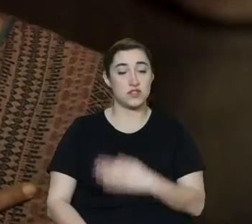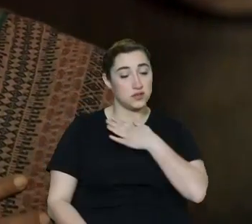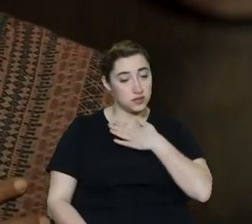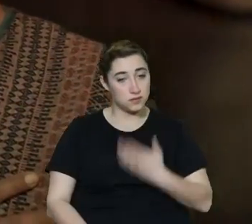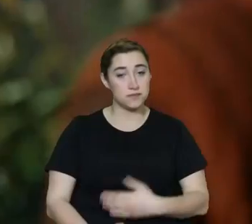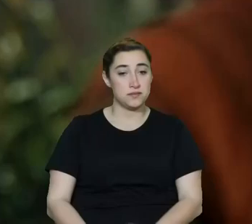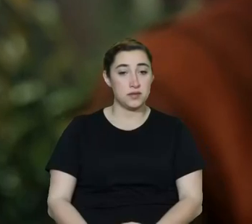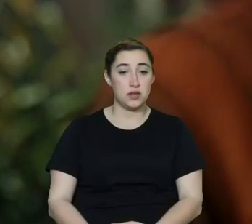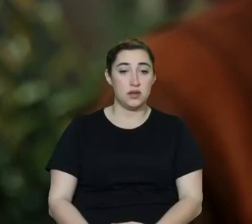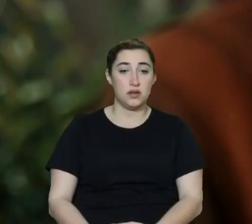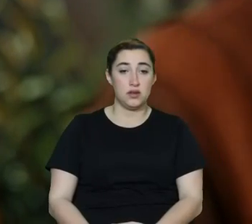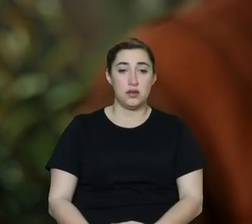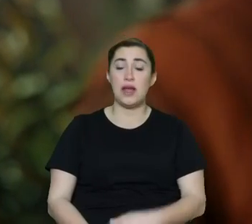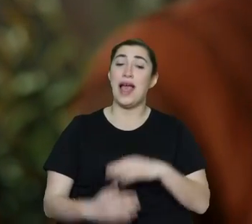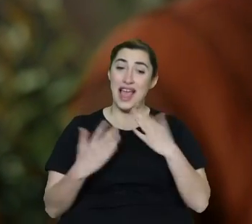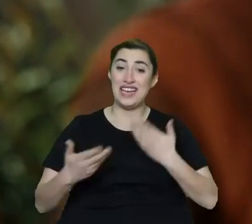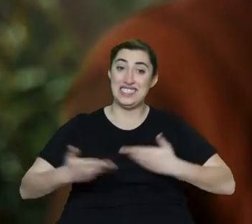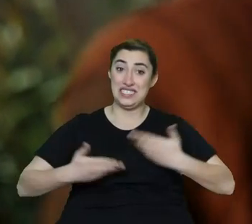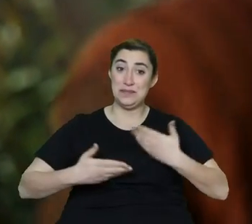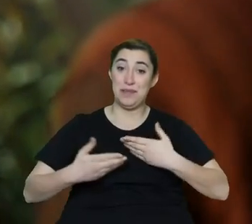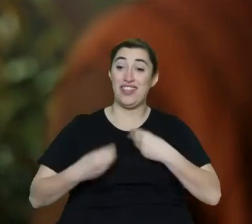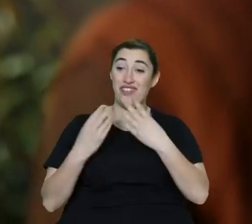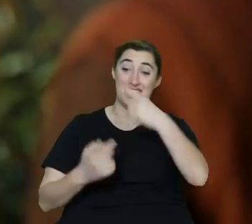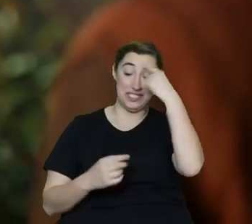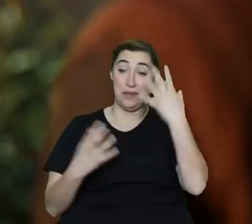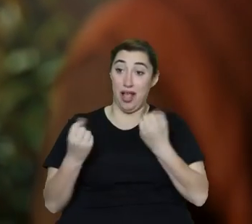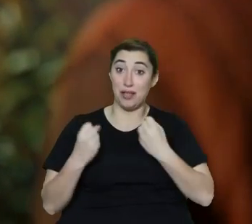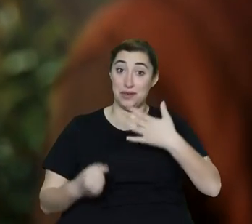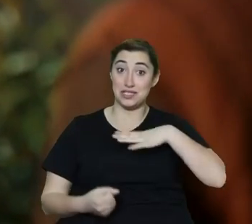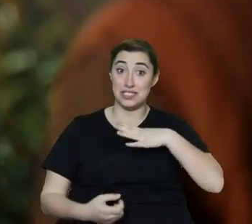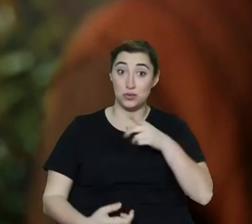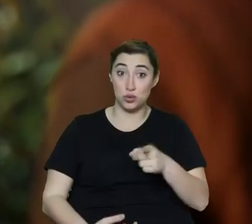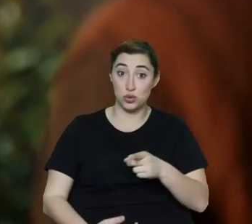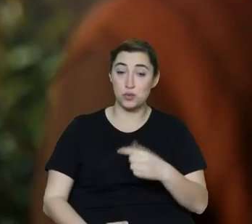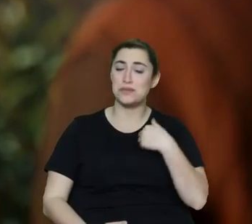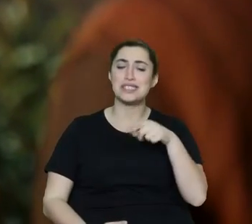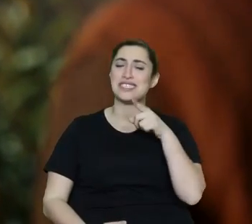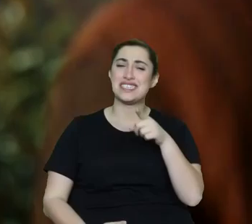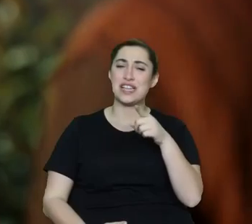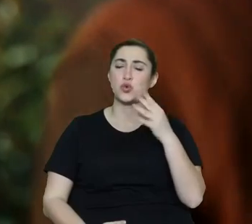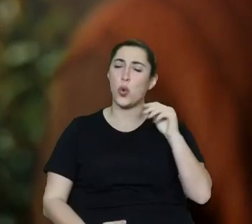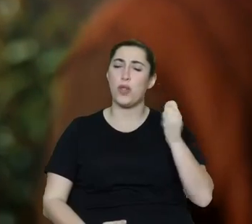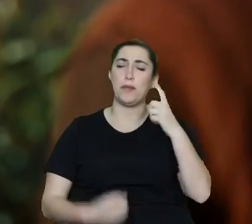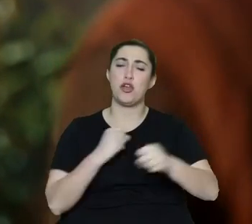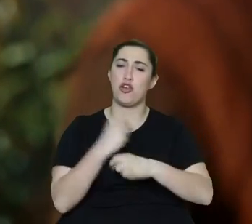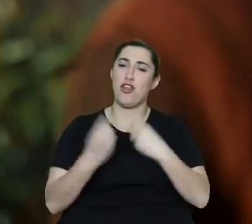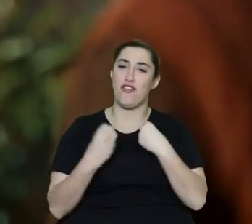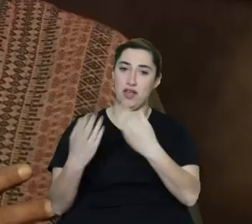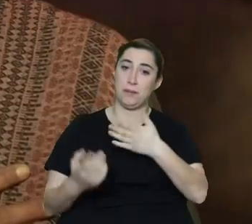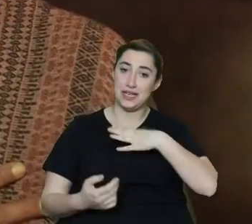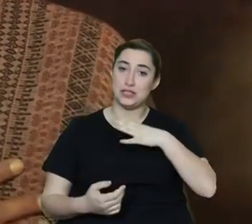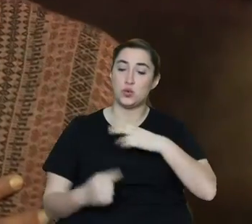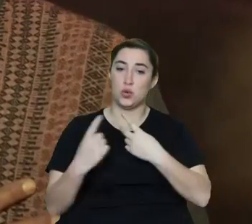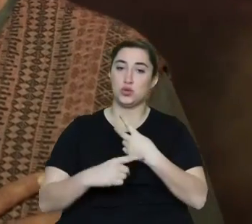Şeyhim, madem hizmet edip nasibini almak istersin, biz de sana pek mühim bir vazife vermek